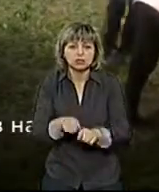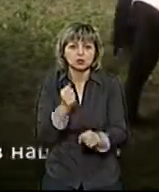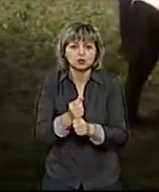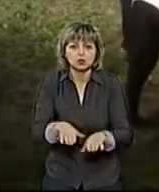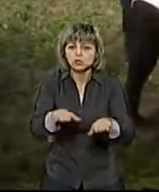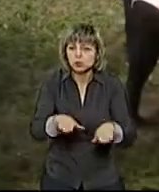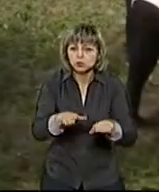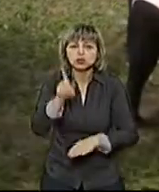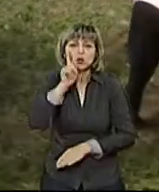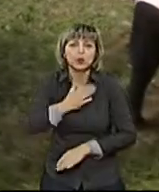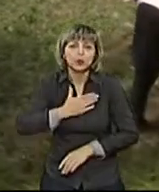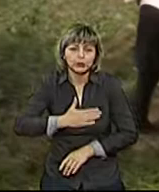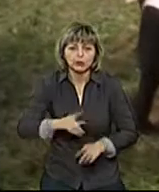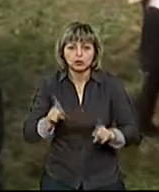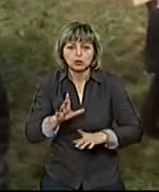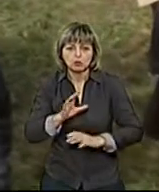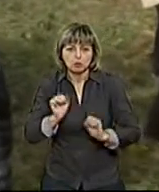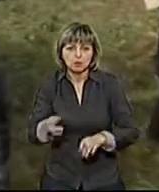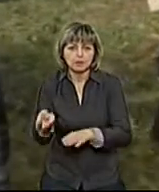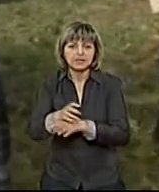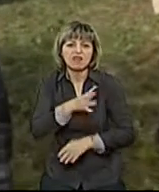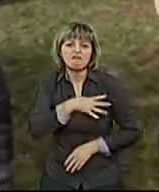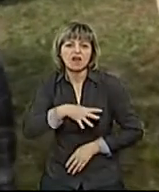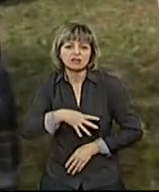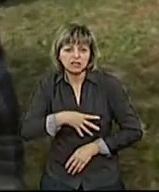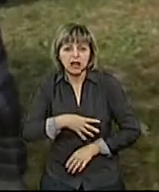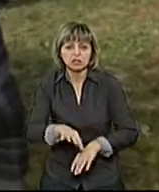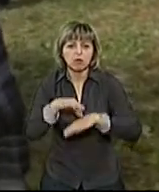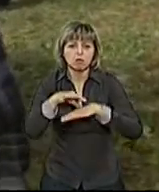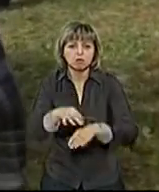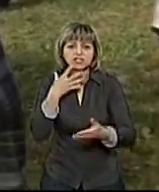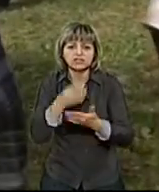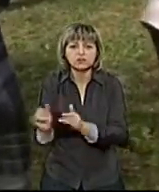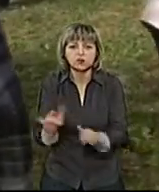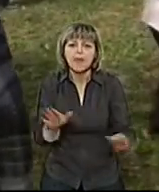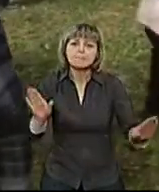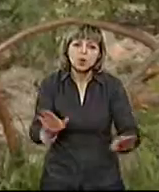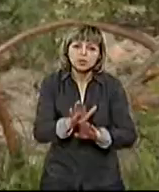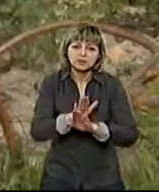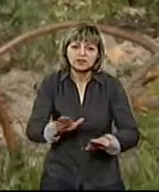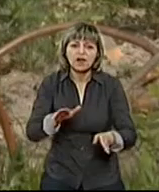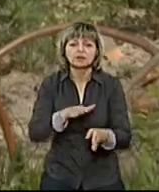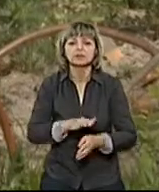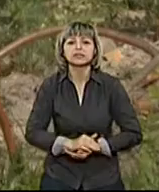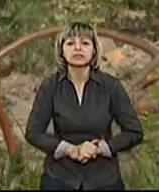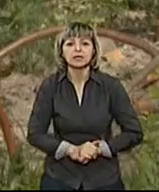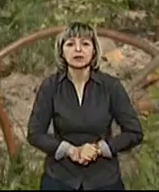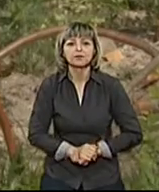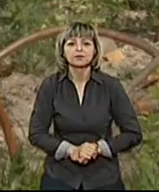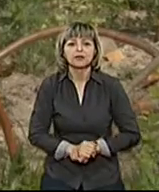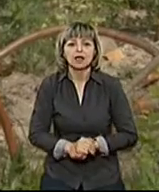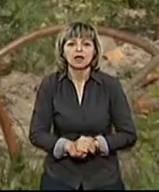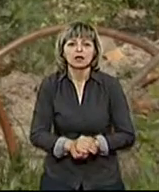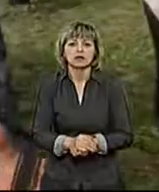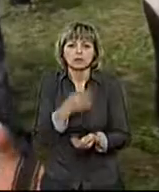відвідування, уютний, щоб він був, щоб могли прийти ветерани сюди, провести свої заходи, поспівати пісні, тобто поставити